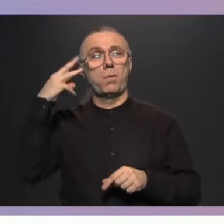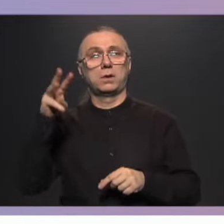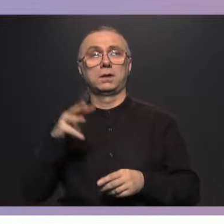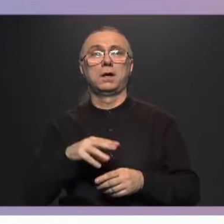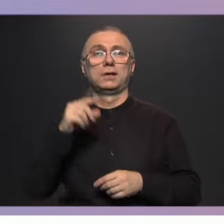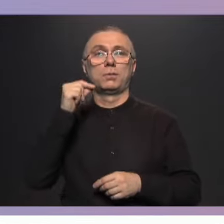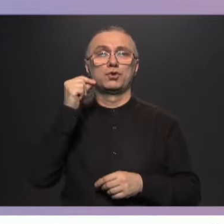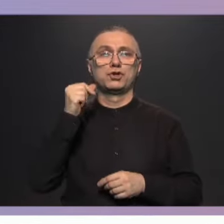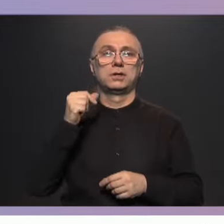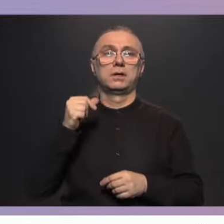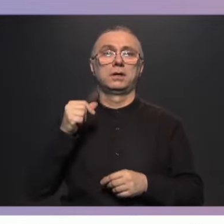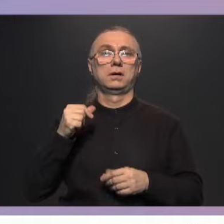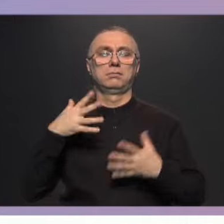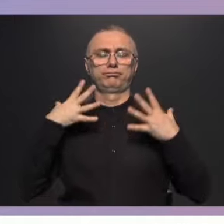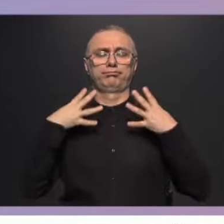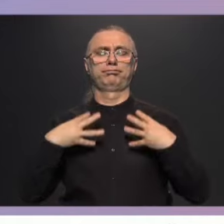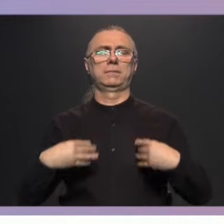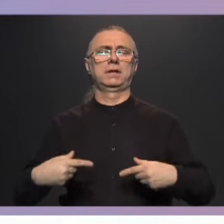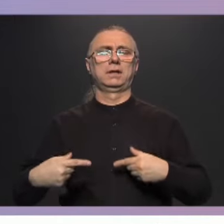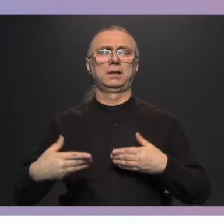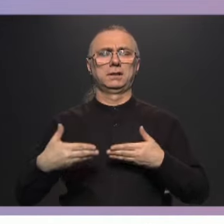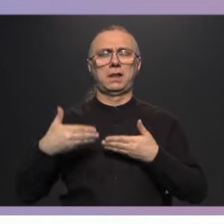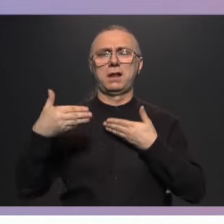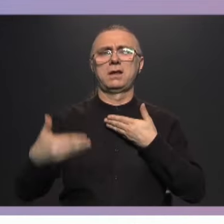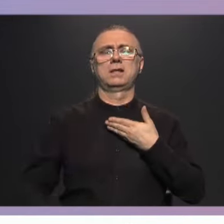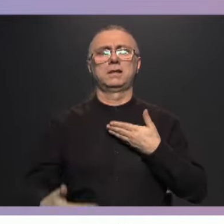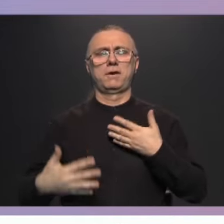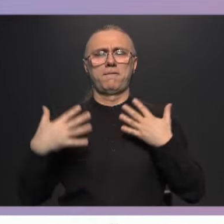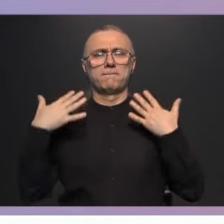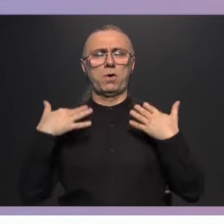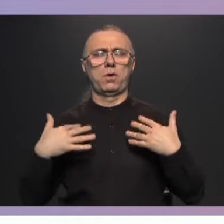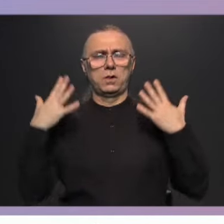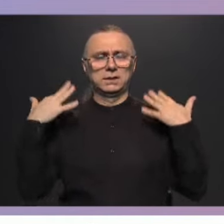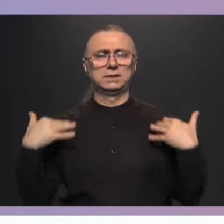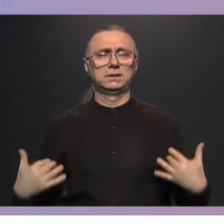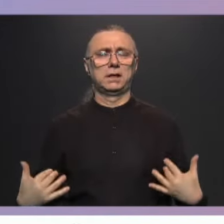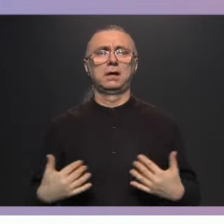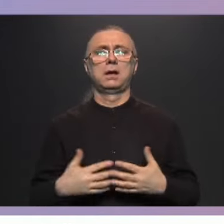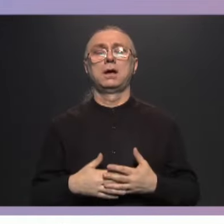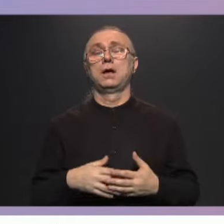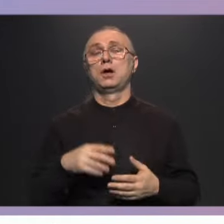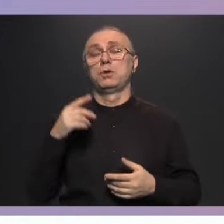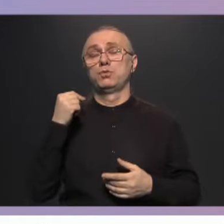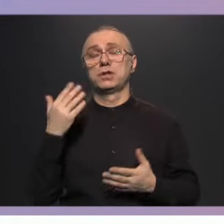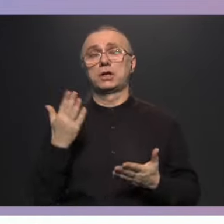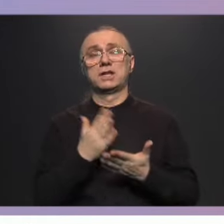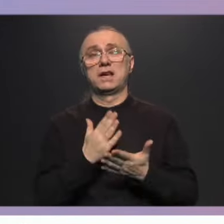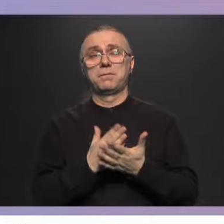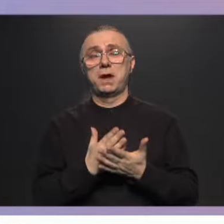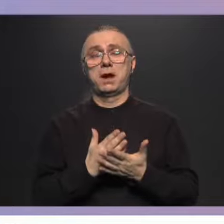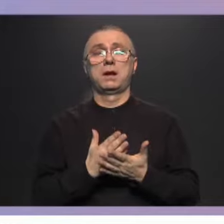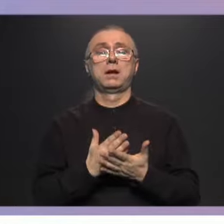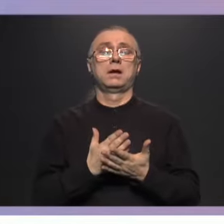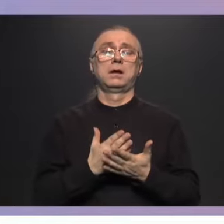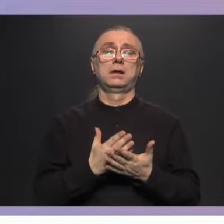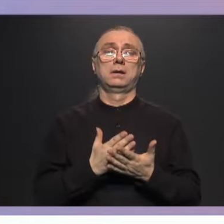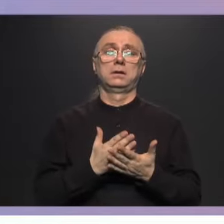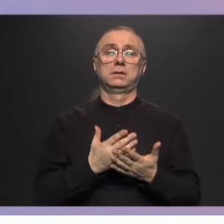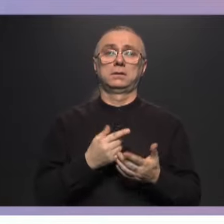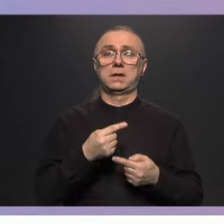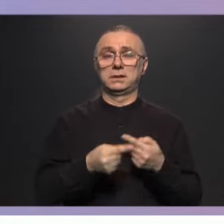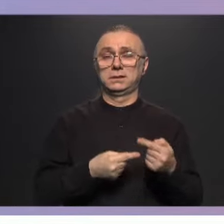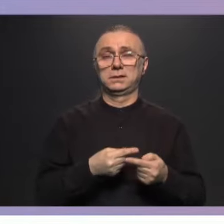на мужчинам отпускать длинные волосы. Мужчинам, не имеющим к назарейству никакого отношения, как явлению, и даже как традиции,